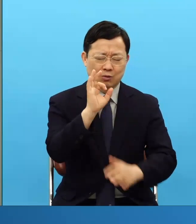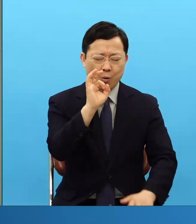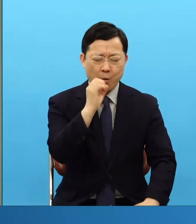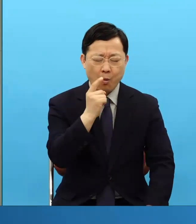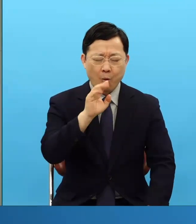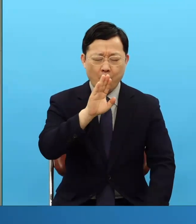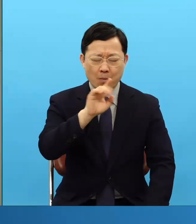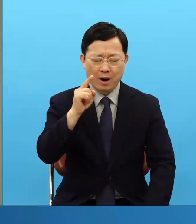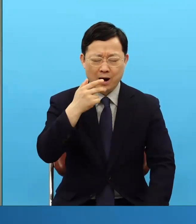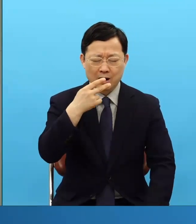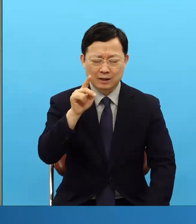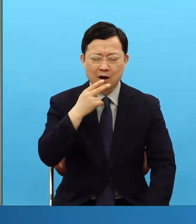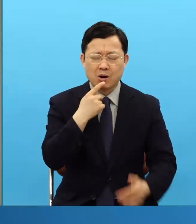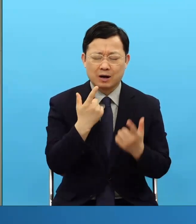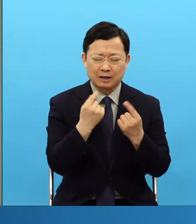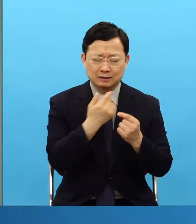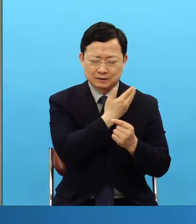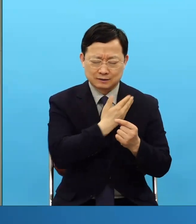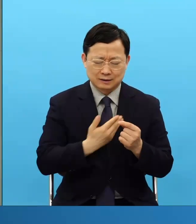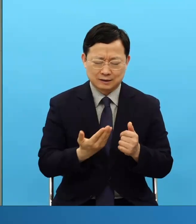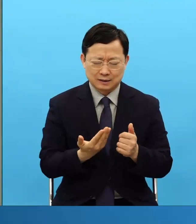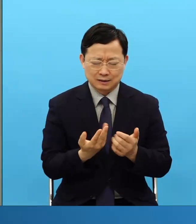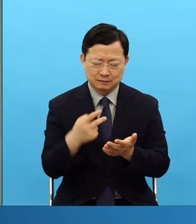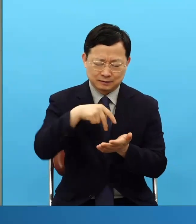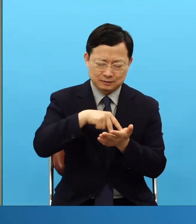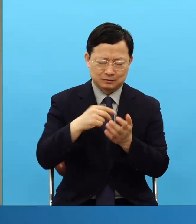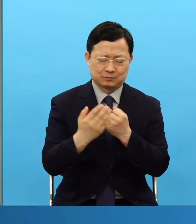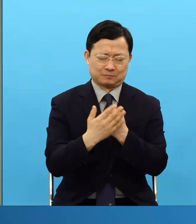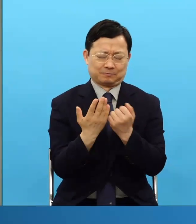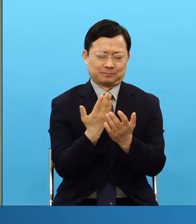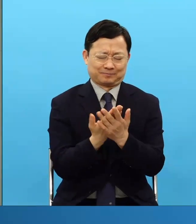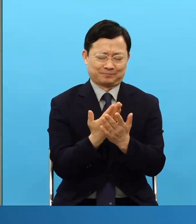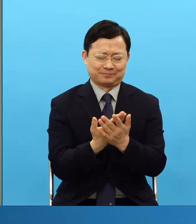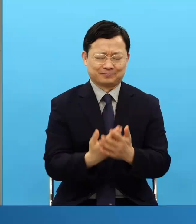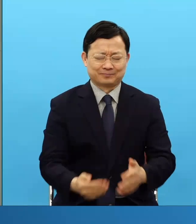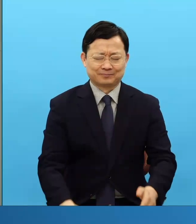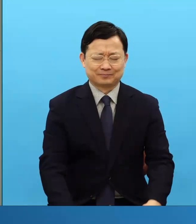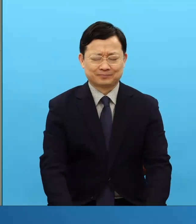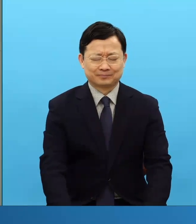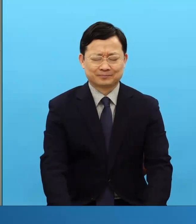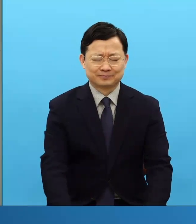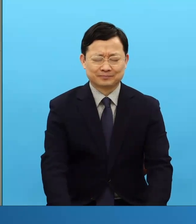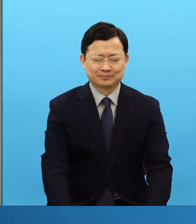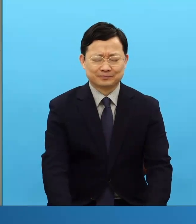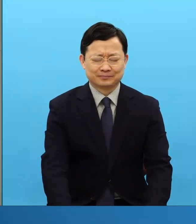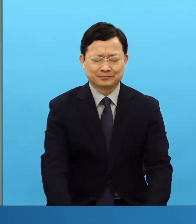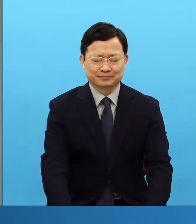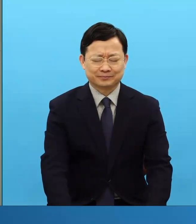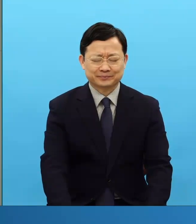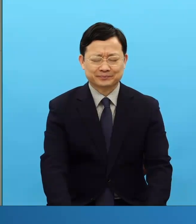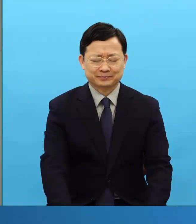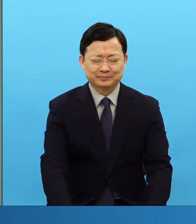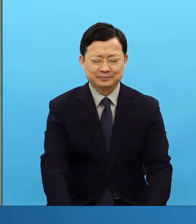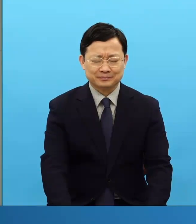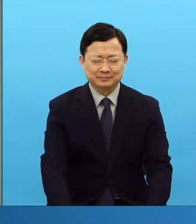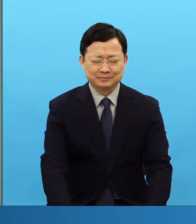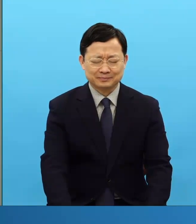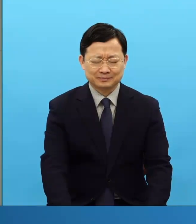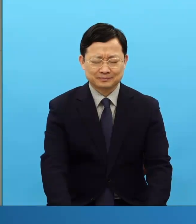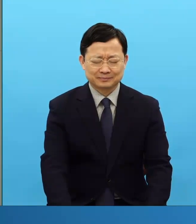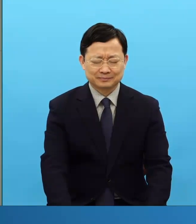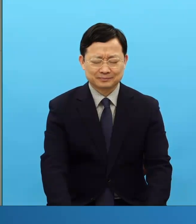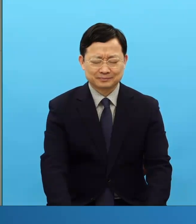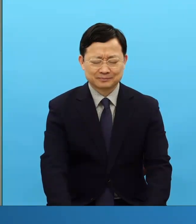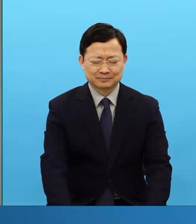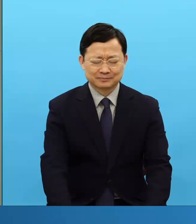Богу, пусть все люди, включая святителей церкви и промышленников, настоящие богослужениями